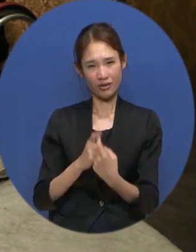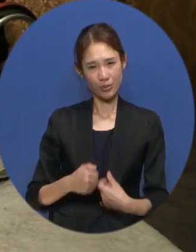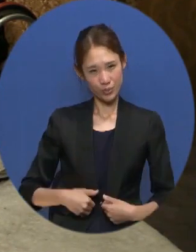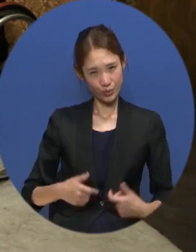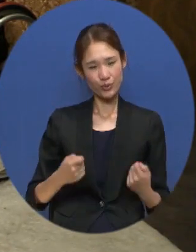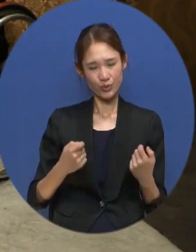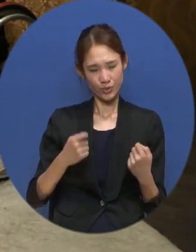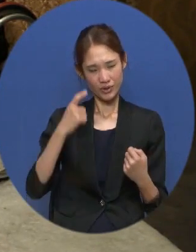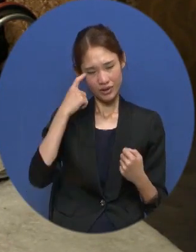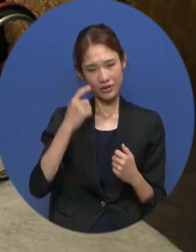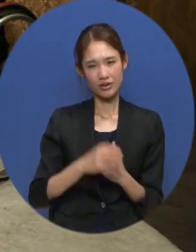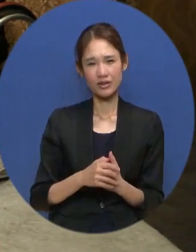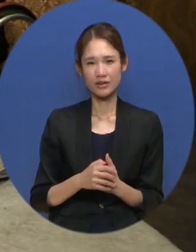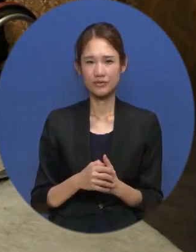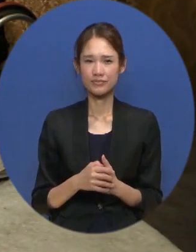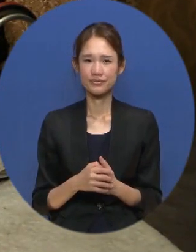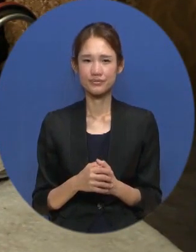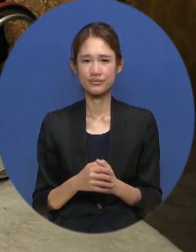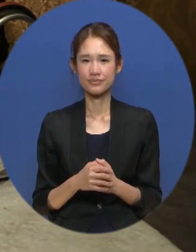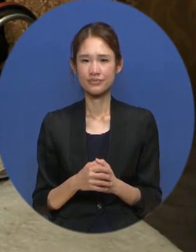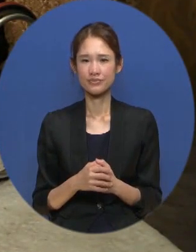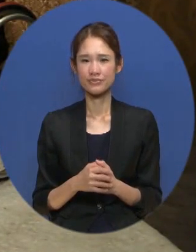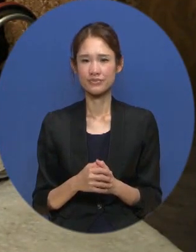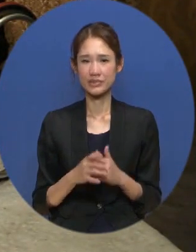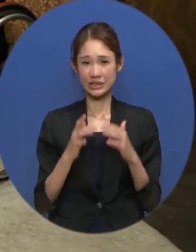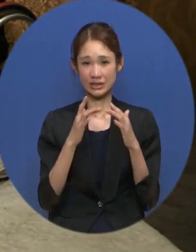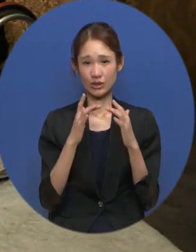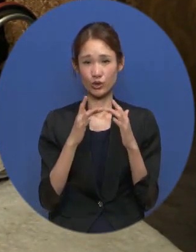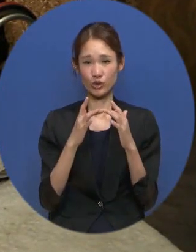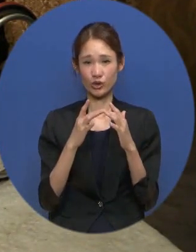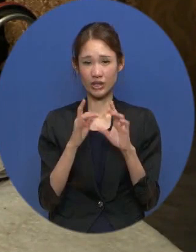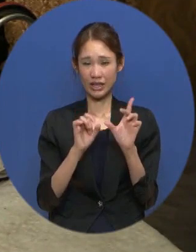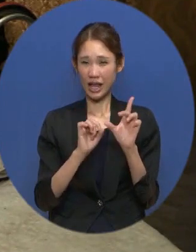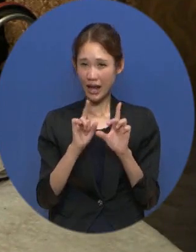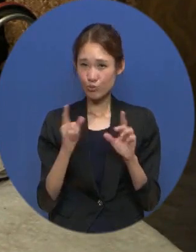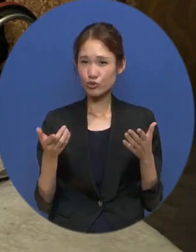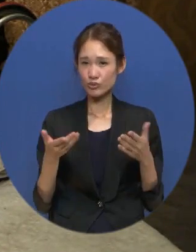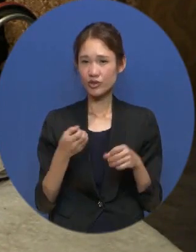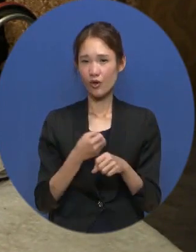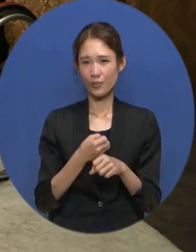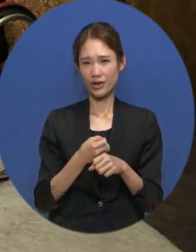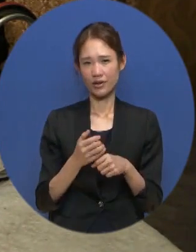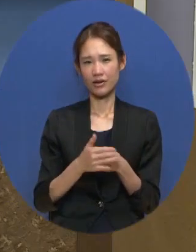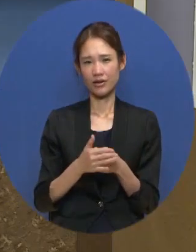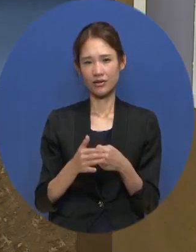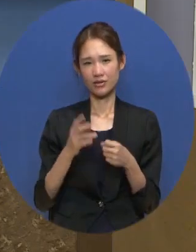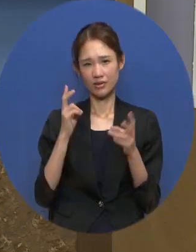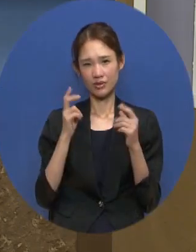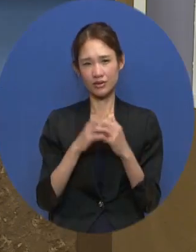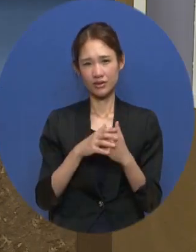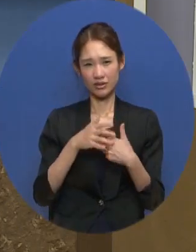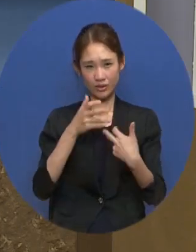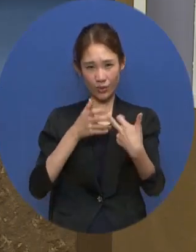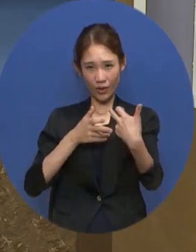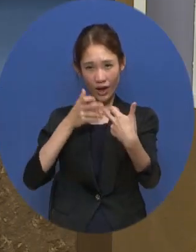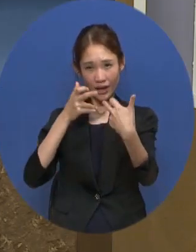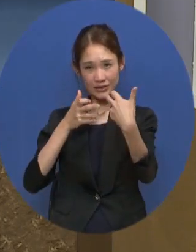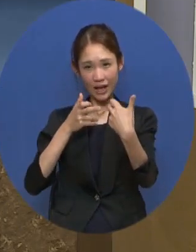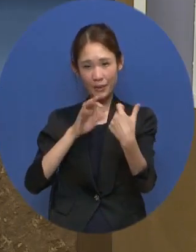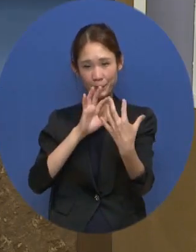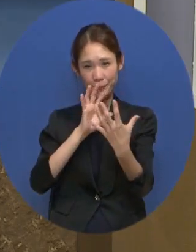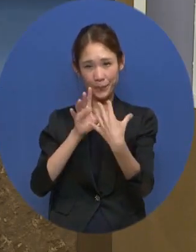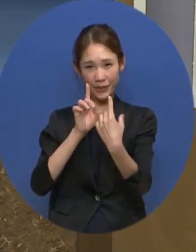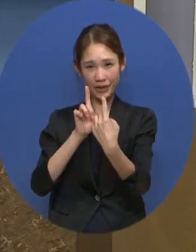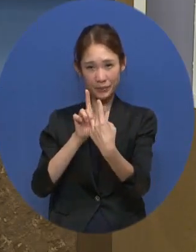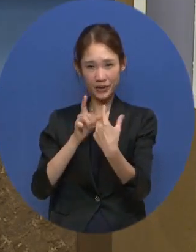예. 아니면은 아무래도 온라인으로 주로 업무를 하는 기업이다 보니까 화상 미팅이나 뭐 이런